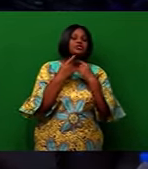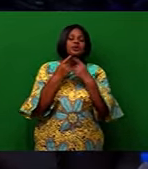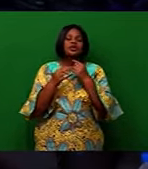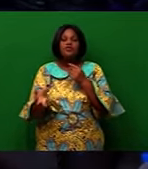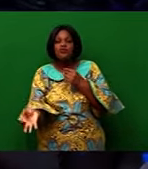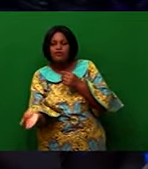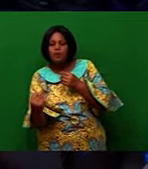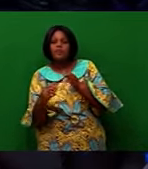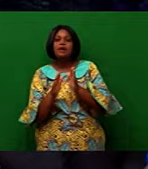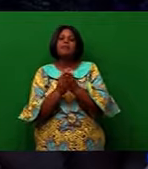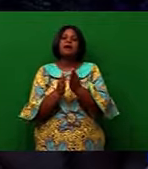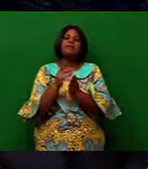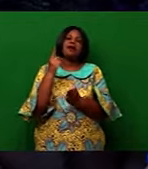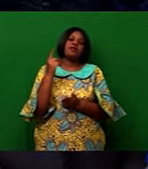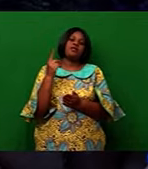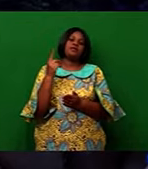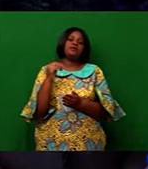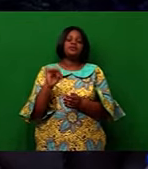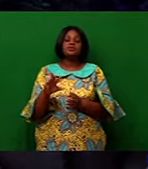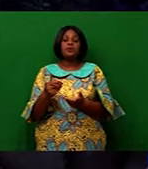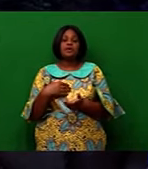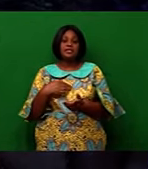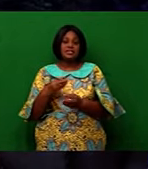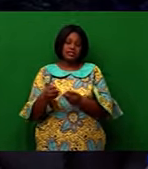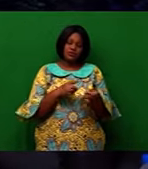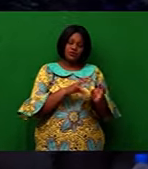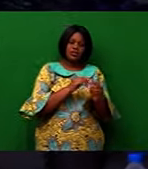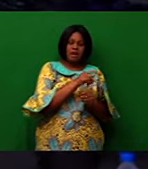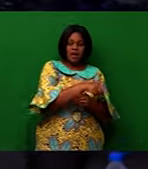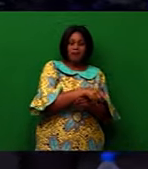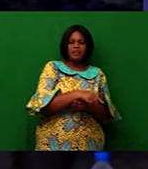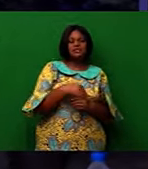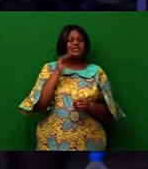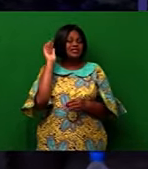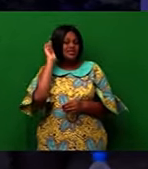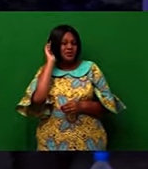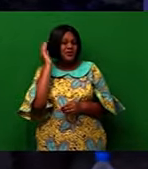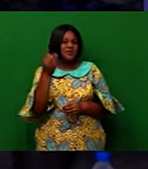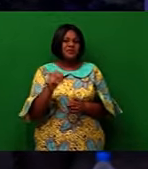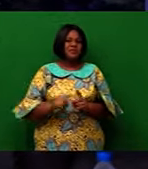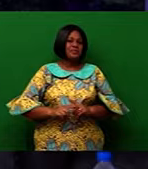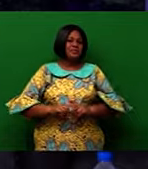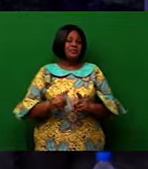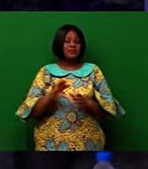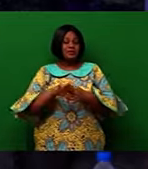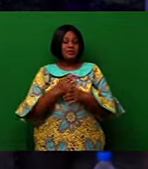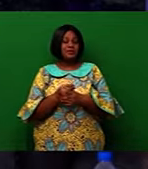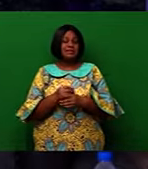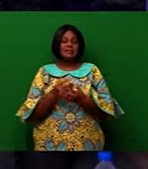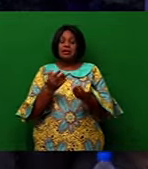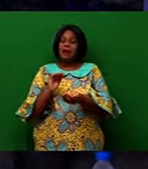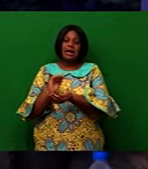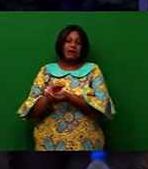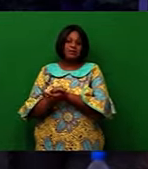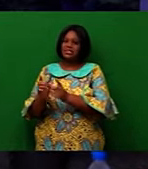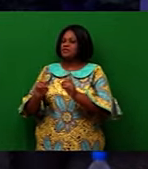vachitora mumagwaro matsvene mubhuku rechikrisitu. Ndichazoenda pana mai makwinja tichizonzwawo nekuti zvitendero